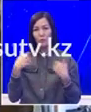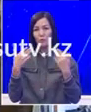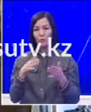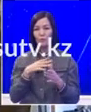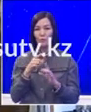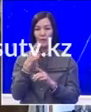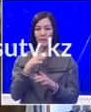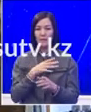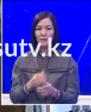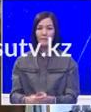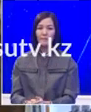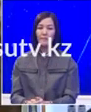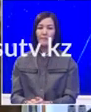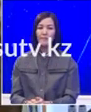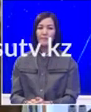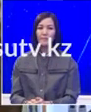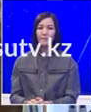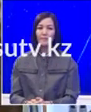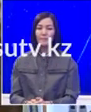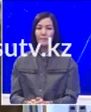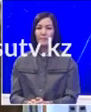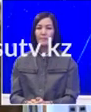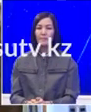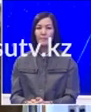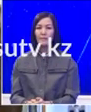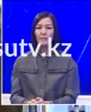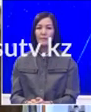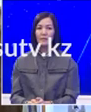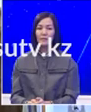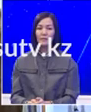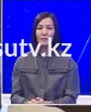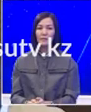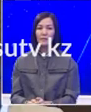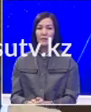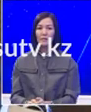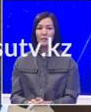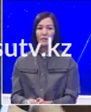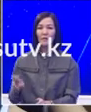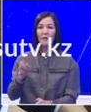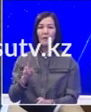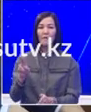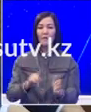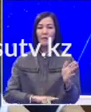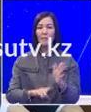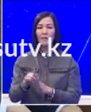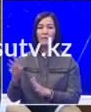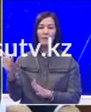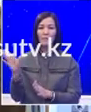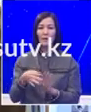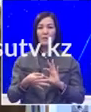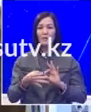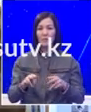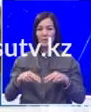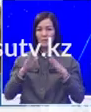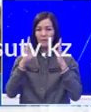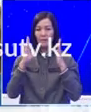вами позанимаемся этим вопросом в январе месяце активно. Посмотрим, может быть, мы изменим немножко этого